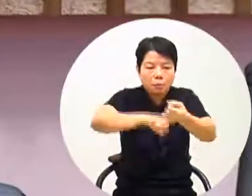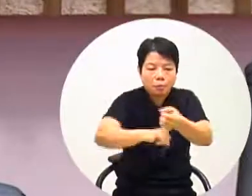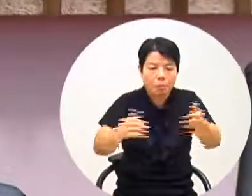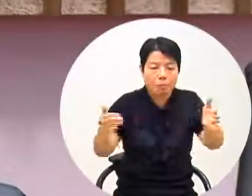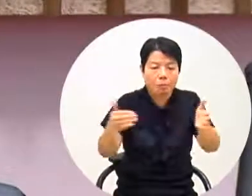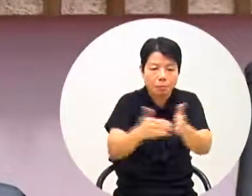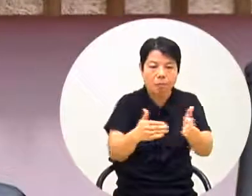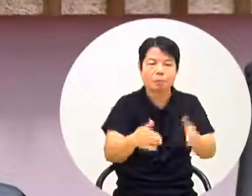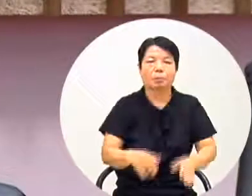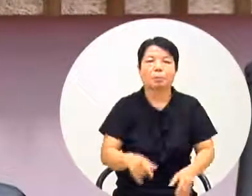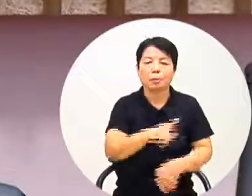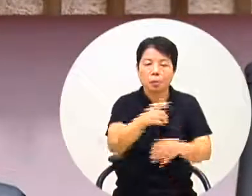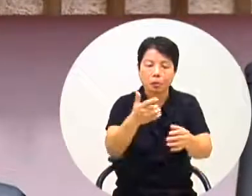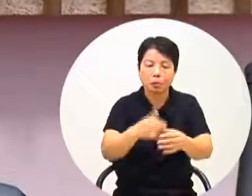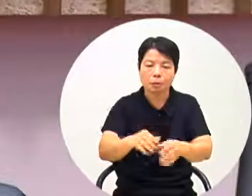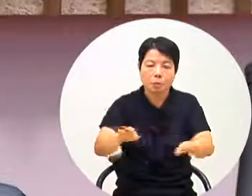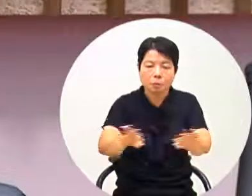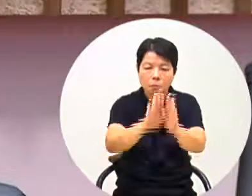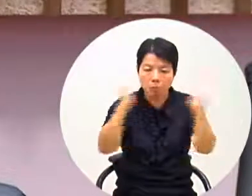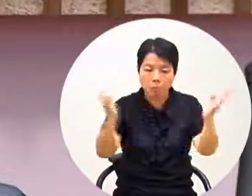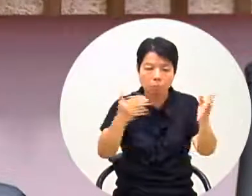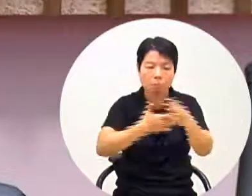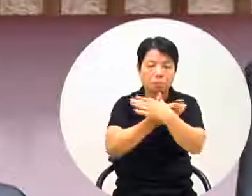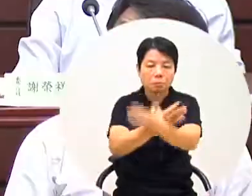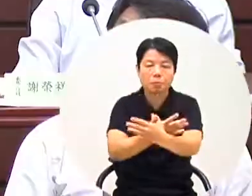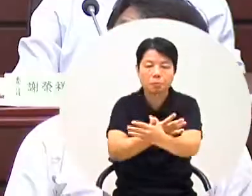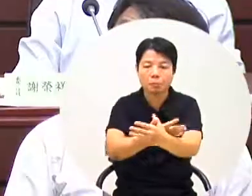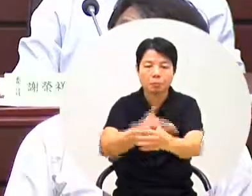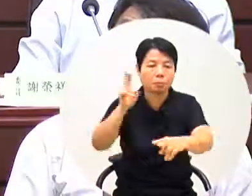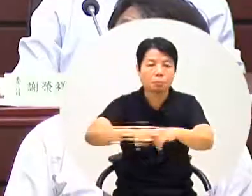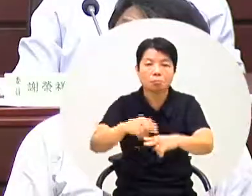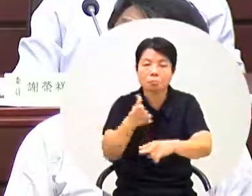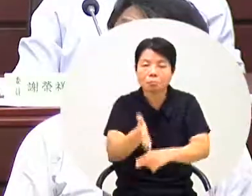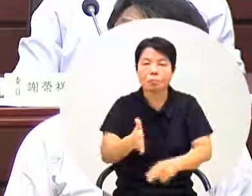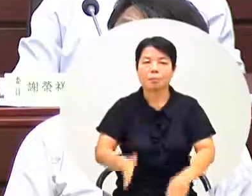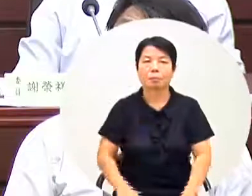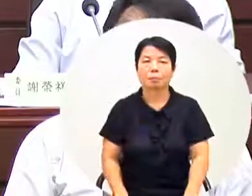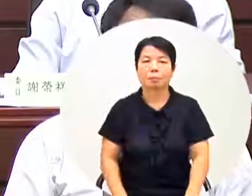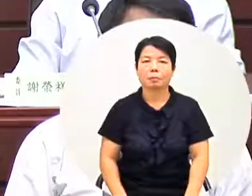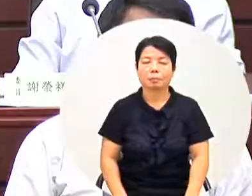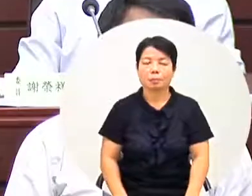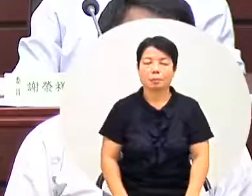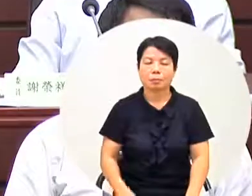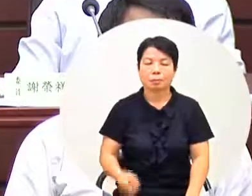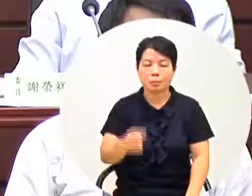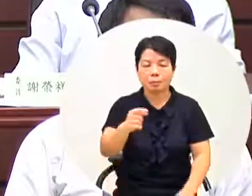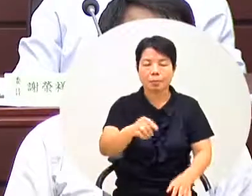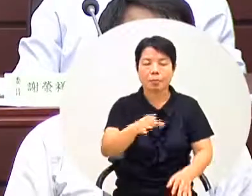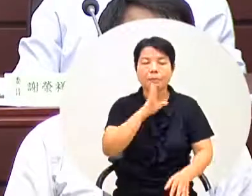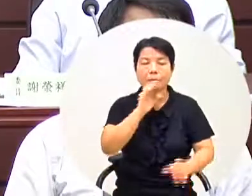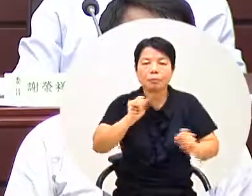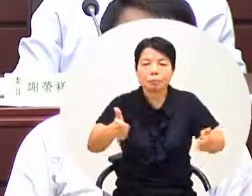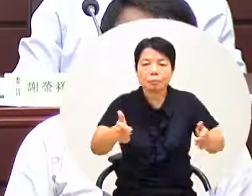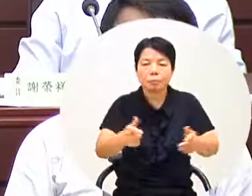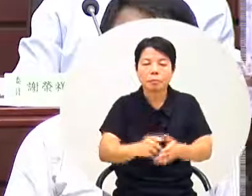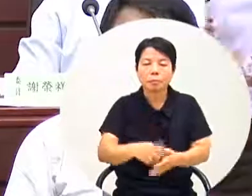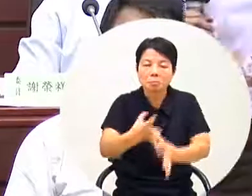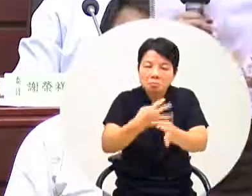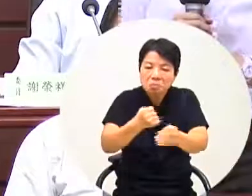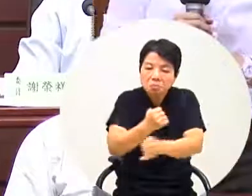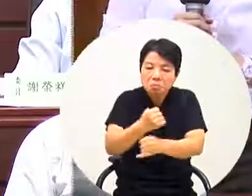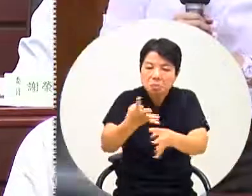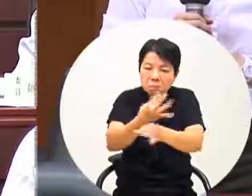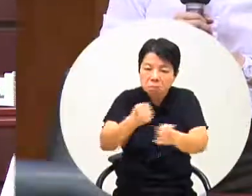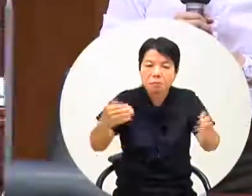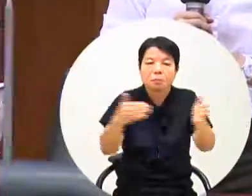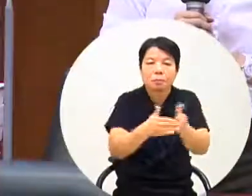空间的奖励就没有了？会这样吗？ 局长，请答。 好，谢谢主，谢谢黄议员。我想他是不是已经到了？我还是要取决于